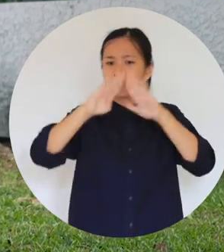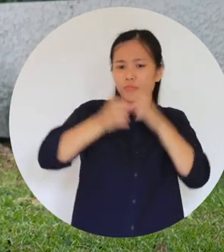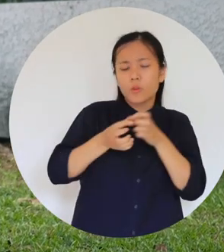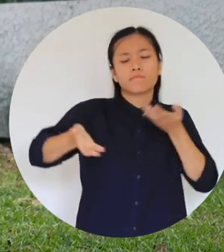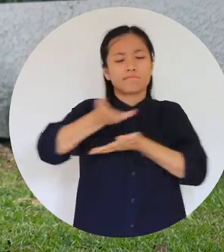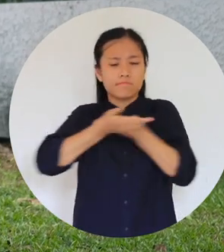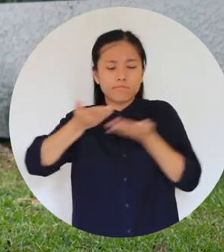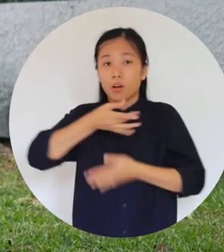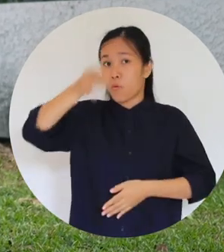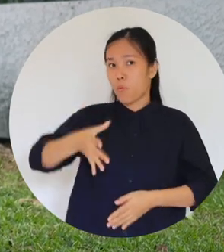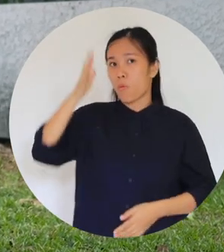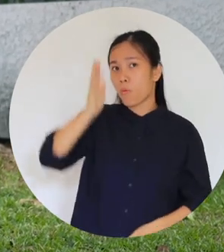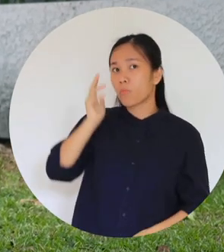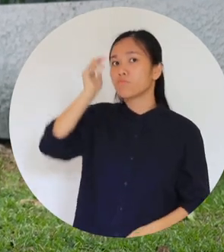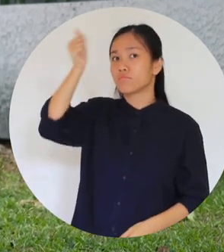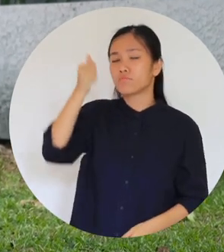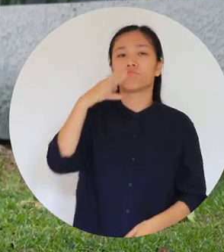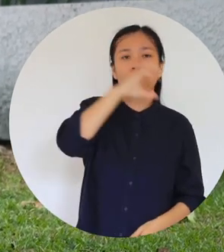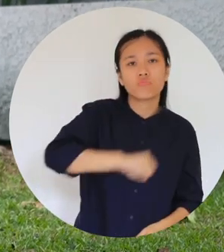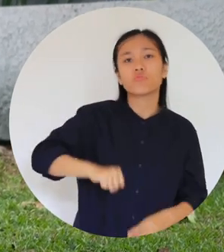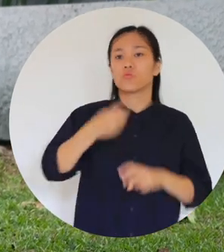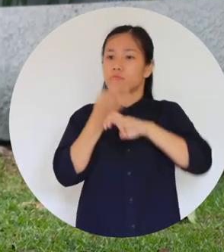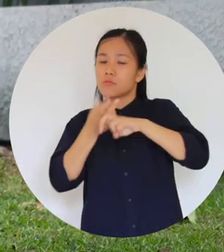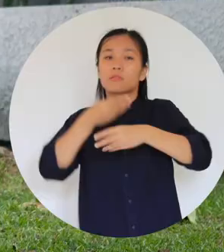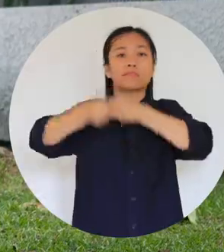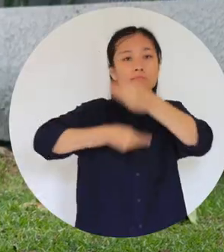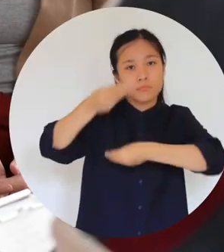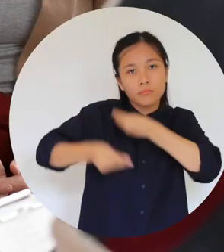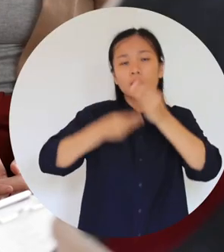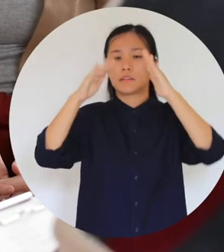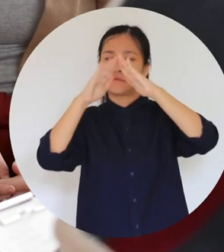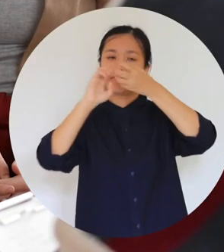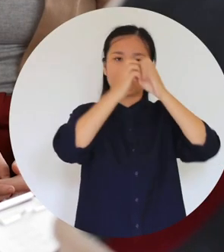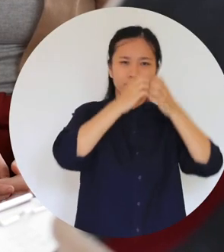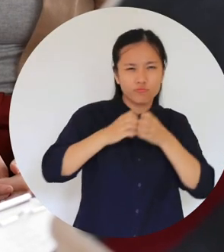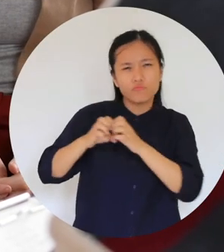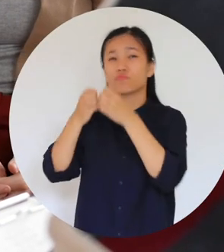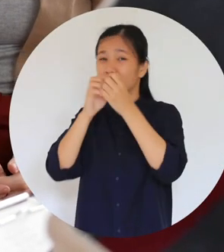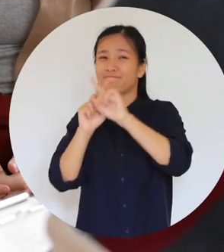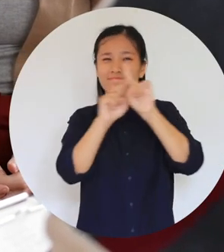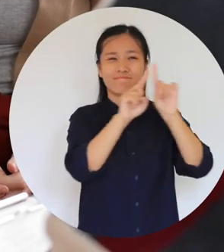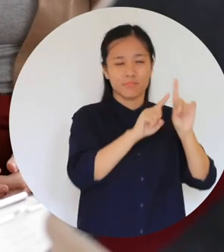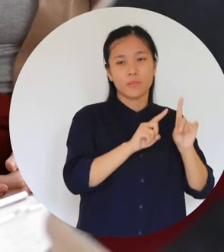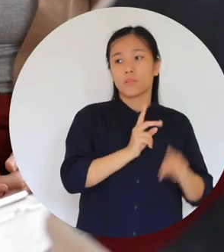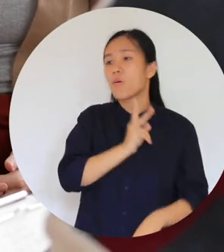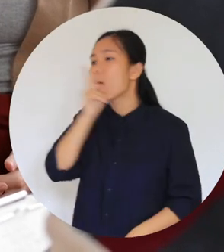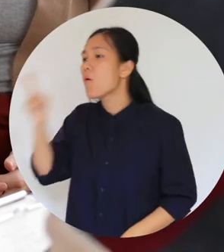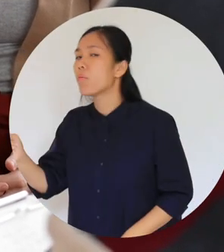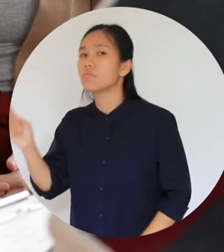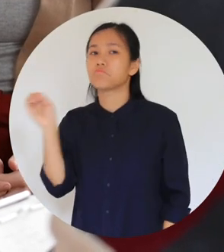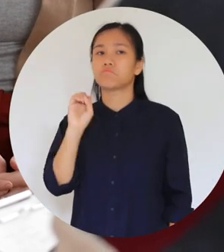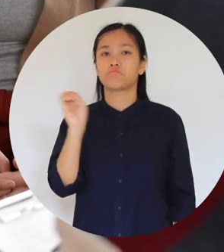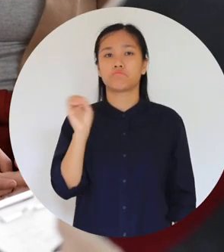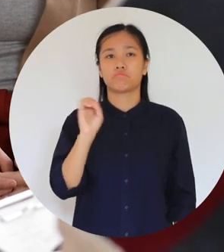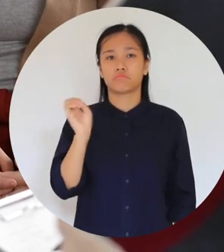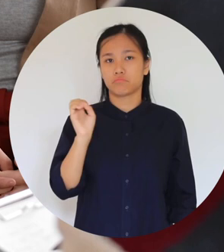quan trọng, ví dụ mua đất, bán đất, sửa chữa nhà cửa, hay trong sinh hoạt thông thường, người chăm sóc hoàn toàn không tham